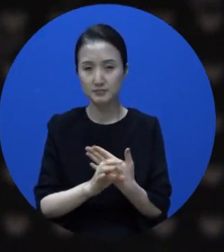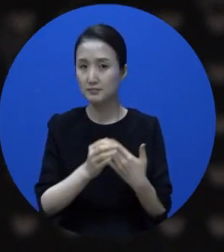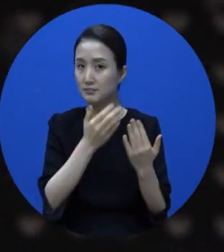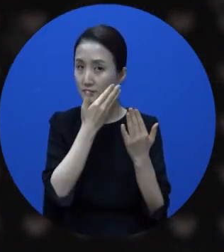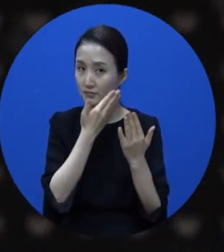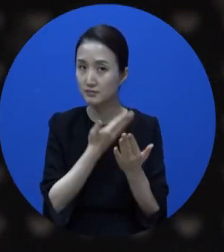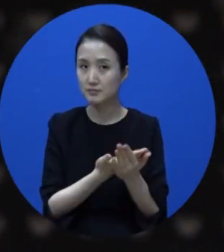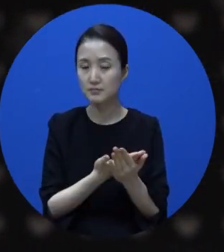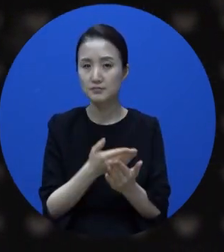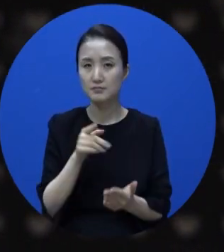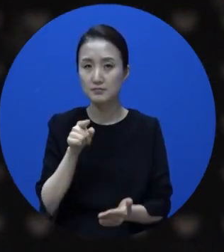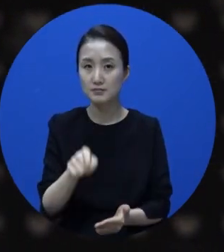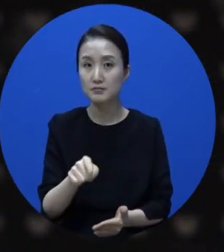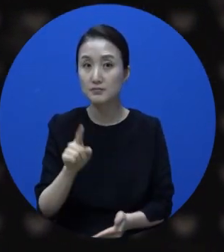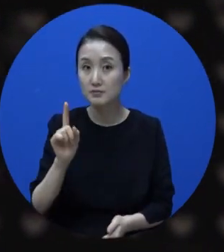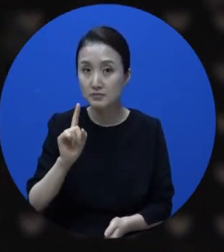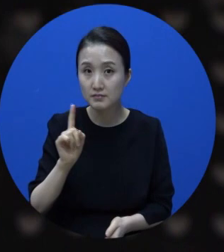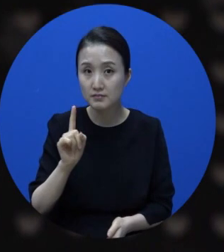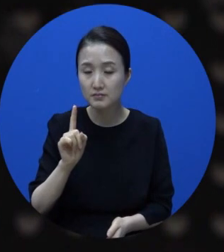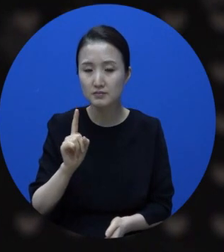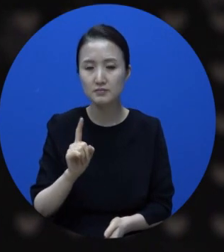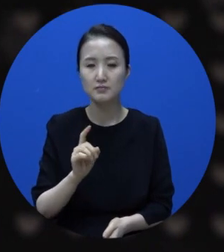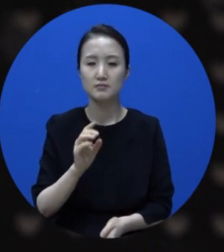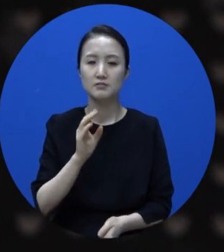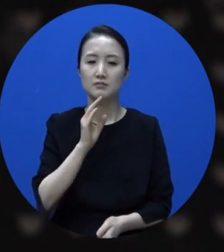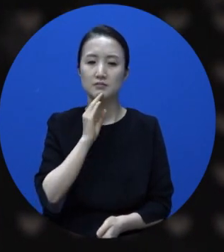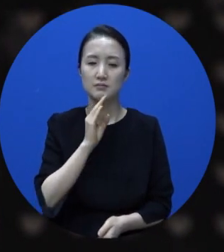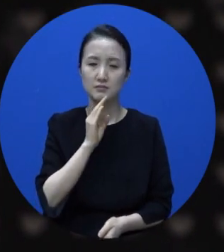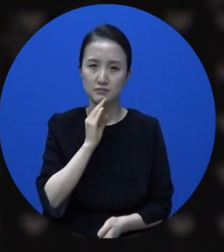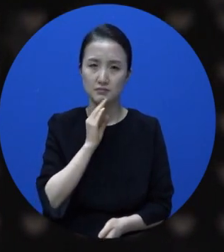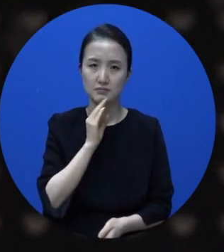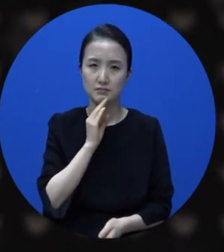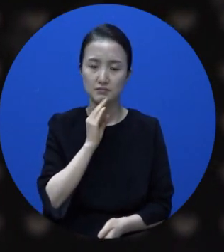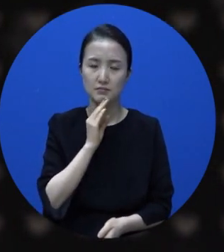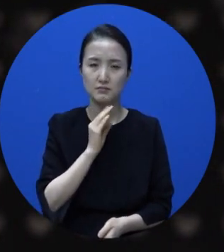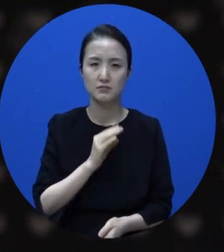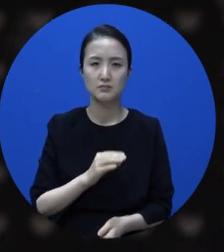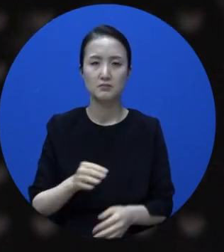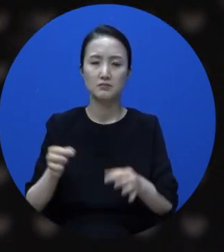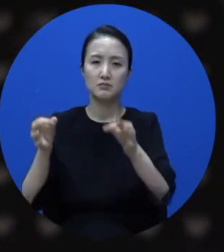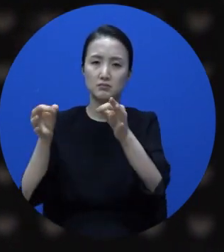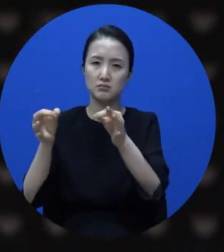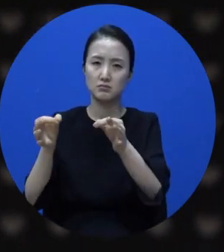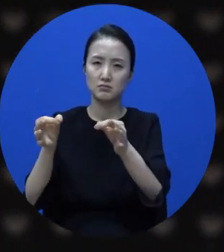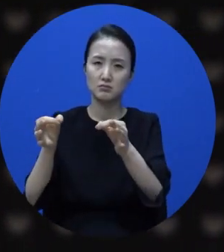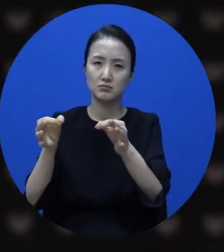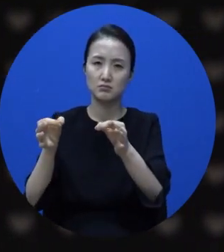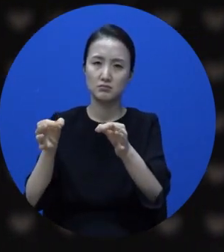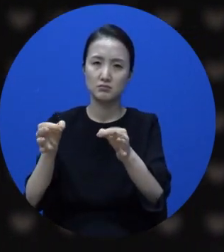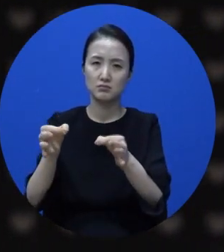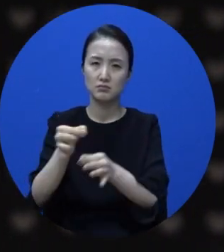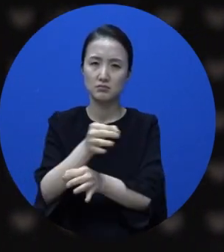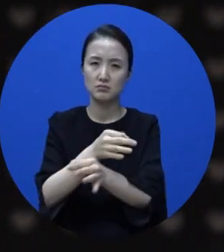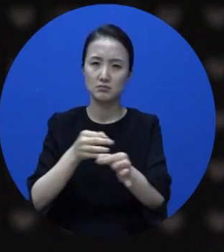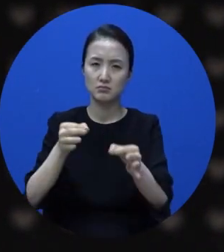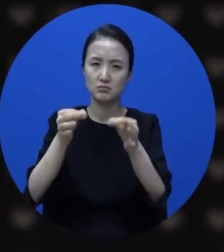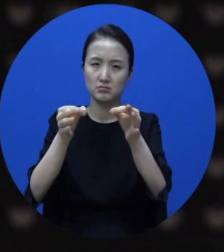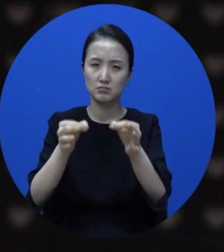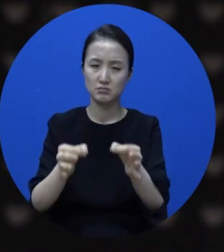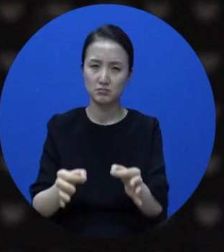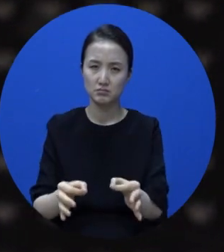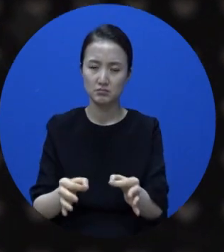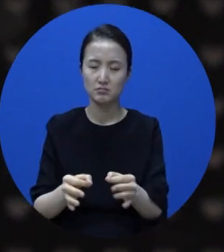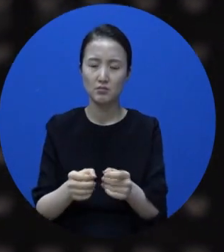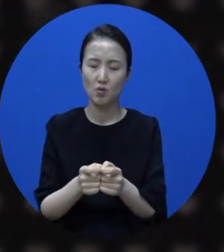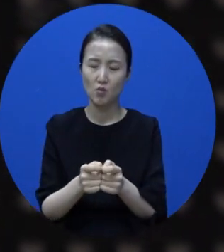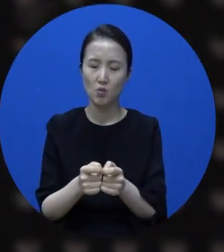이슈가 구조적 장기 침체가 시작 된거 아니냐 하는 물음표 입니다 제가 늘상